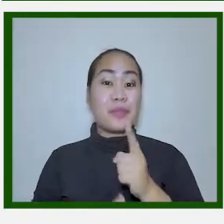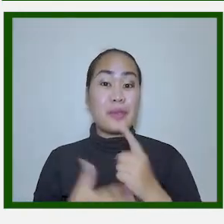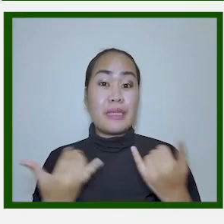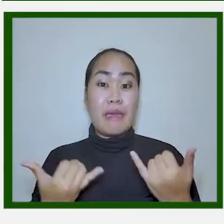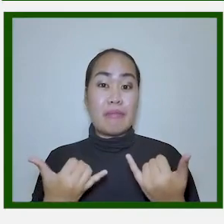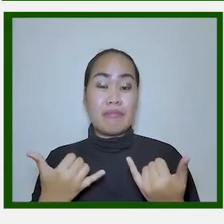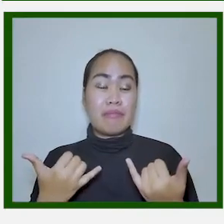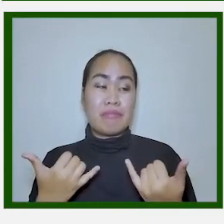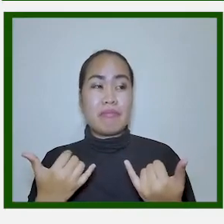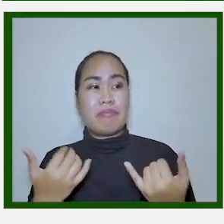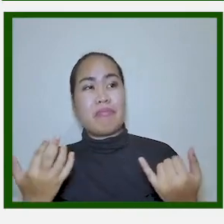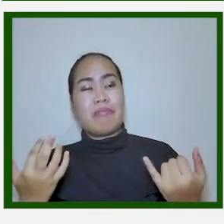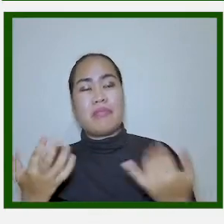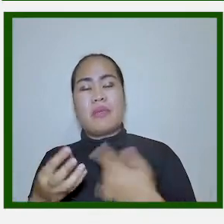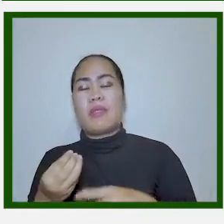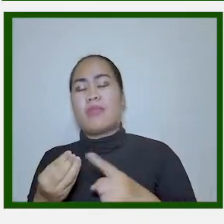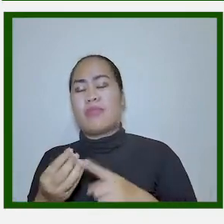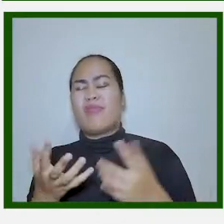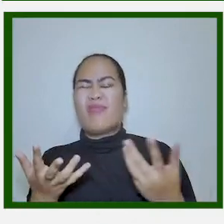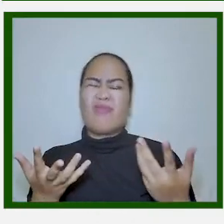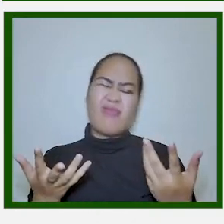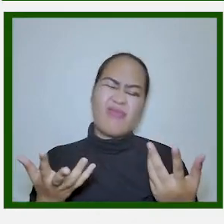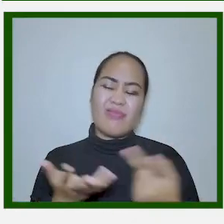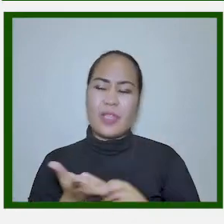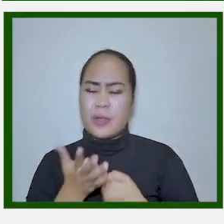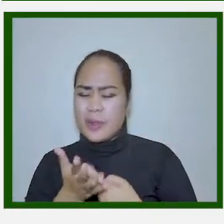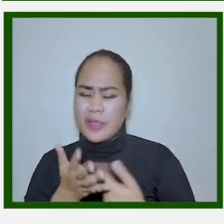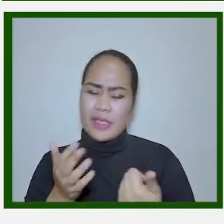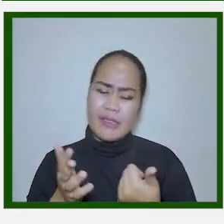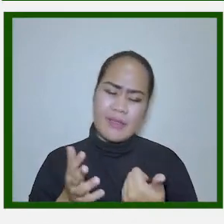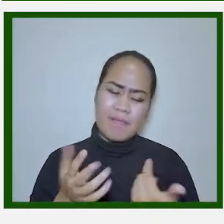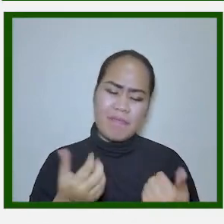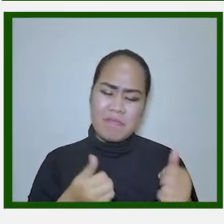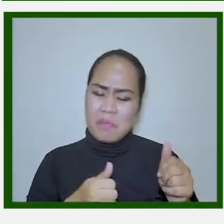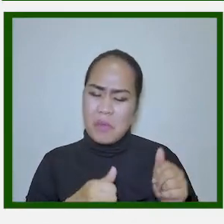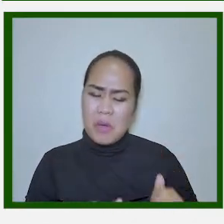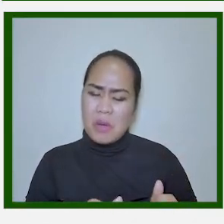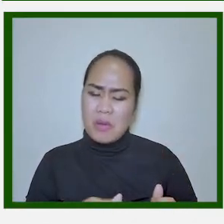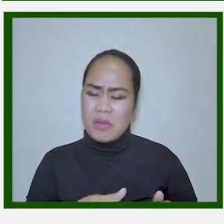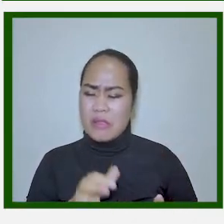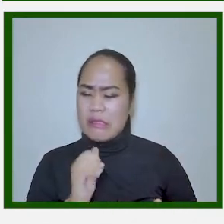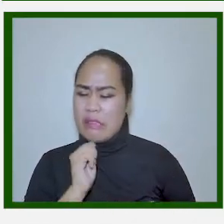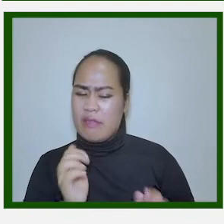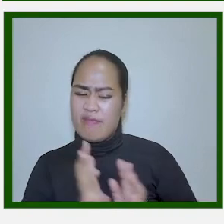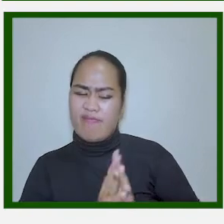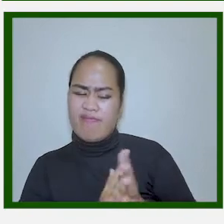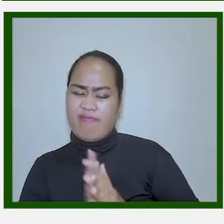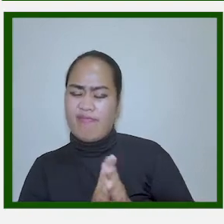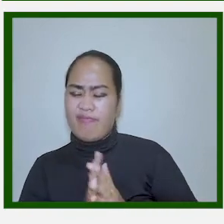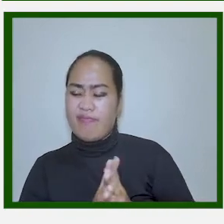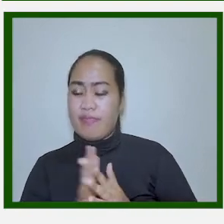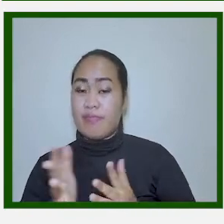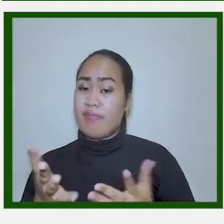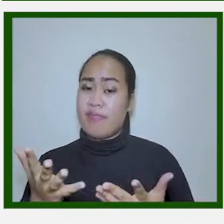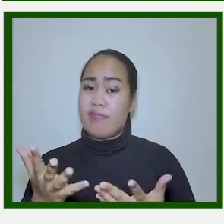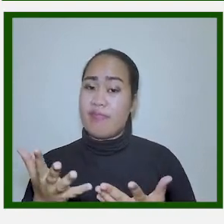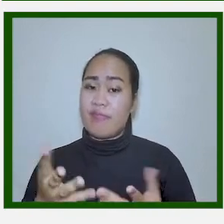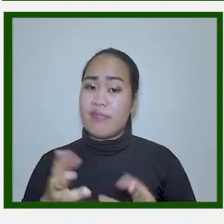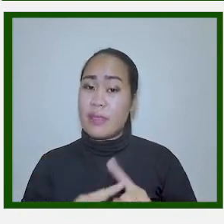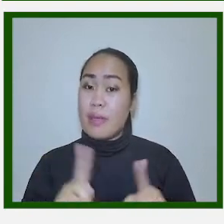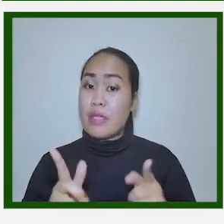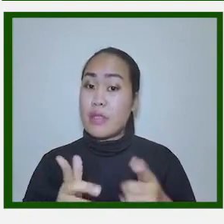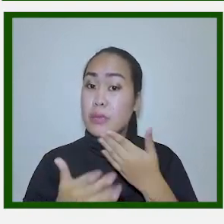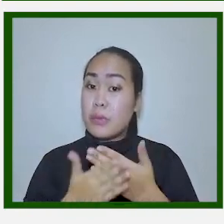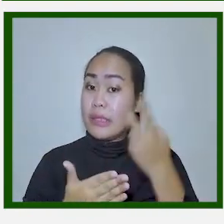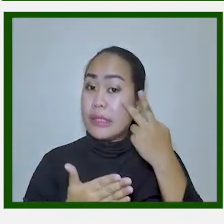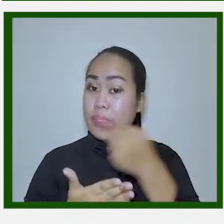kayo interesado masyado, no. Pero what's good is at least nakikita nyo po ang sari-saring mga activities